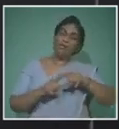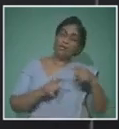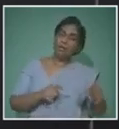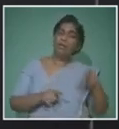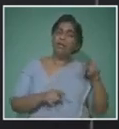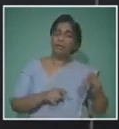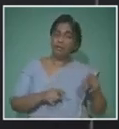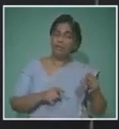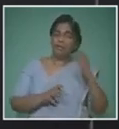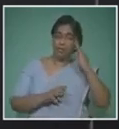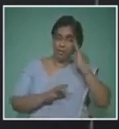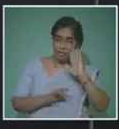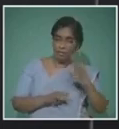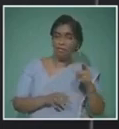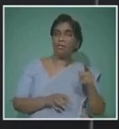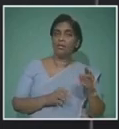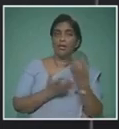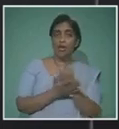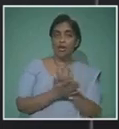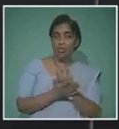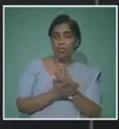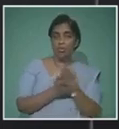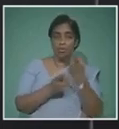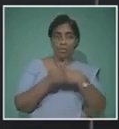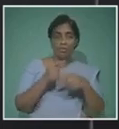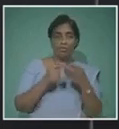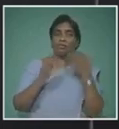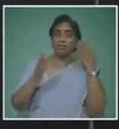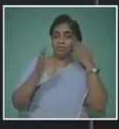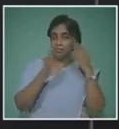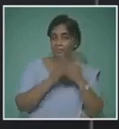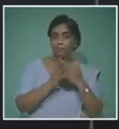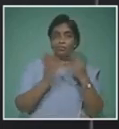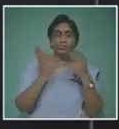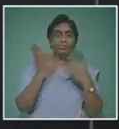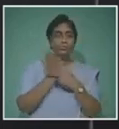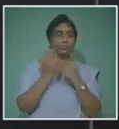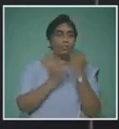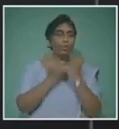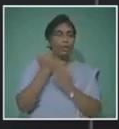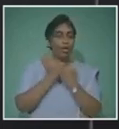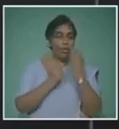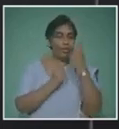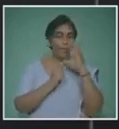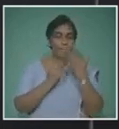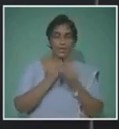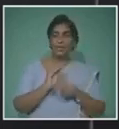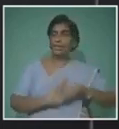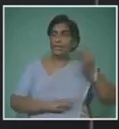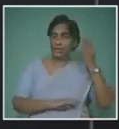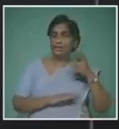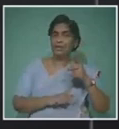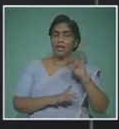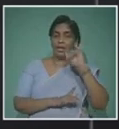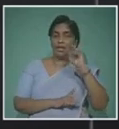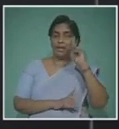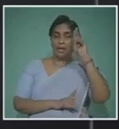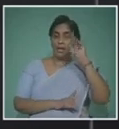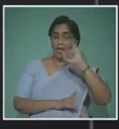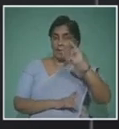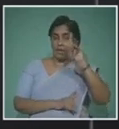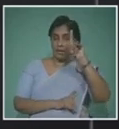අර සම්ප්‍රදායික පෝට්ටු කාඩරයකට කේට කරන්න සමෘද්ධිය රුපියල් 2500කින් වැඩි කරන ගමන් මේ 61000 කවුද